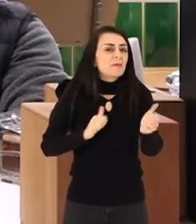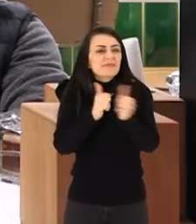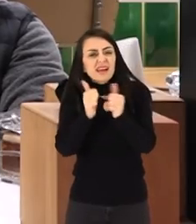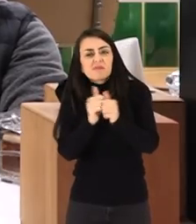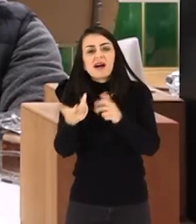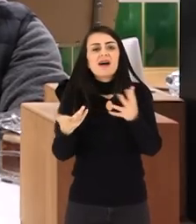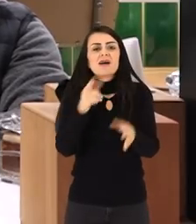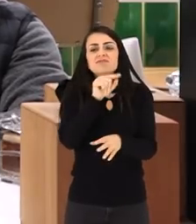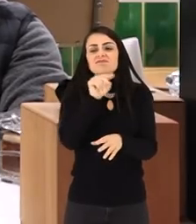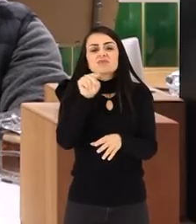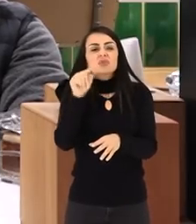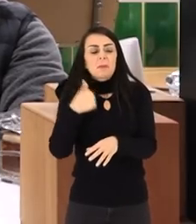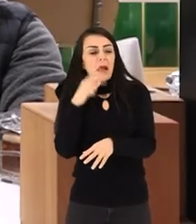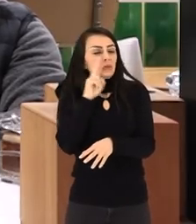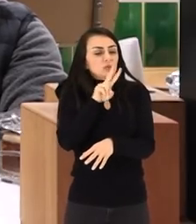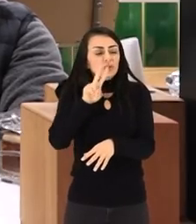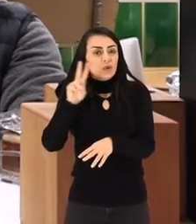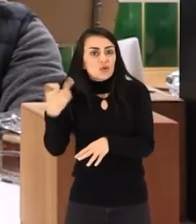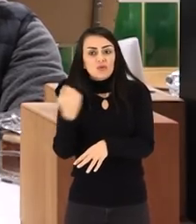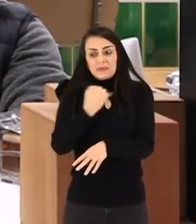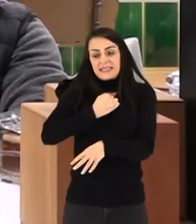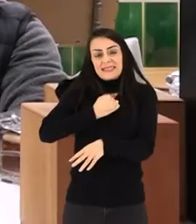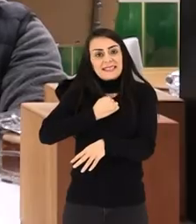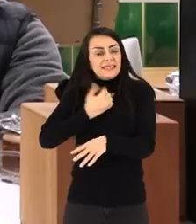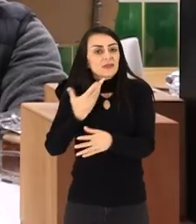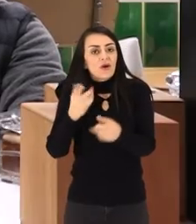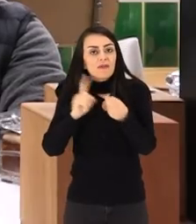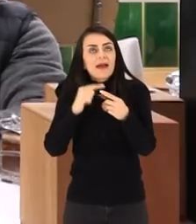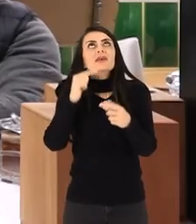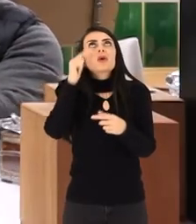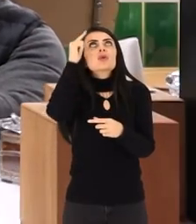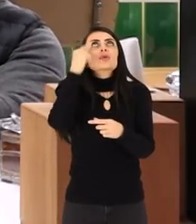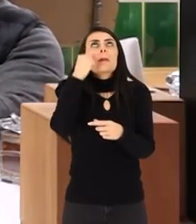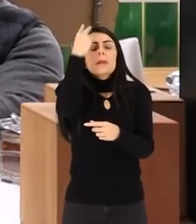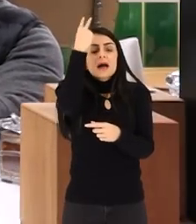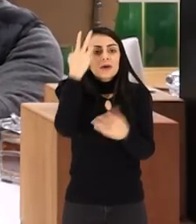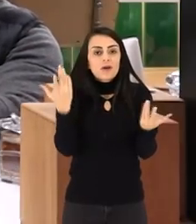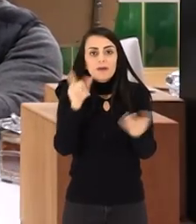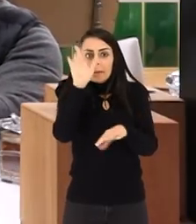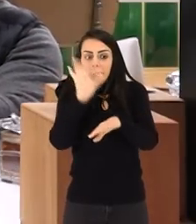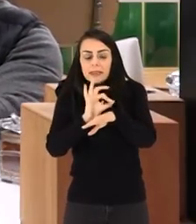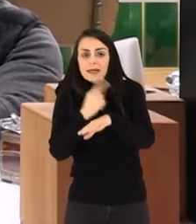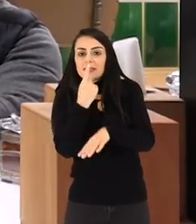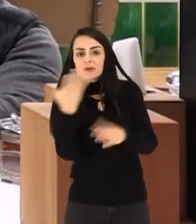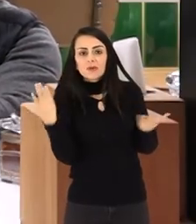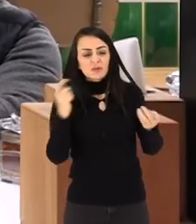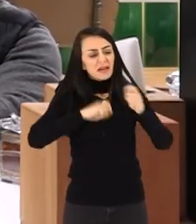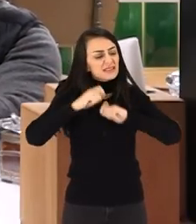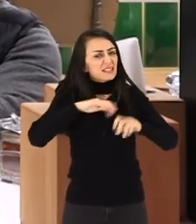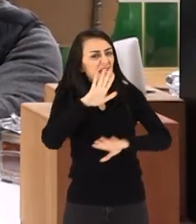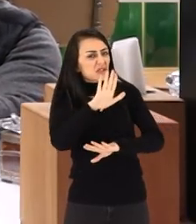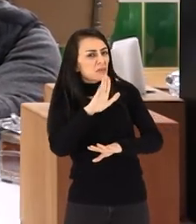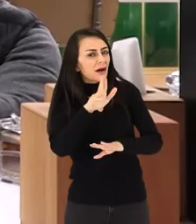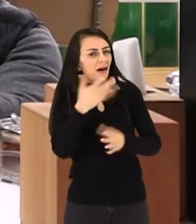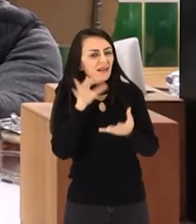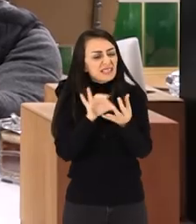vesaire vesaire. Ben bunları gördüğüm zaman o kadar bunalıyorum ki, evet, hemen kafamı yukarı kaldırıyorum ve bir dakika diyorum ya, o kadar saçma bir şeyle ilgileniyor ki